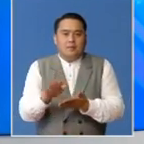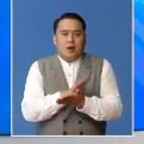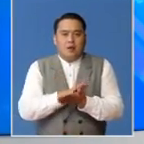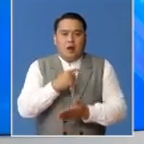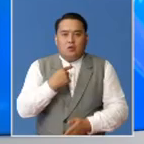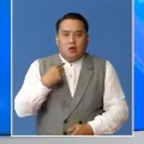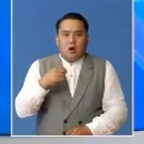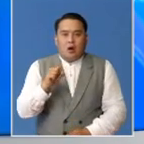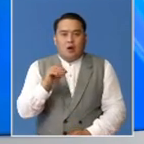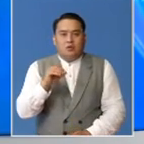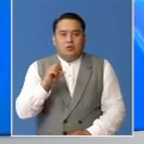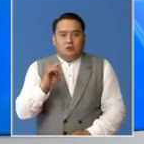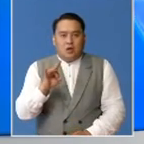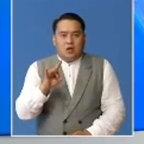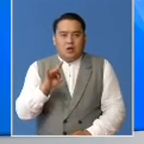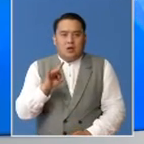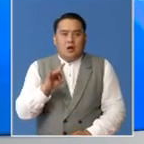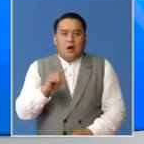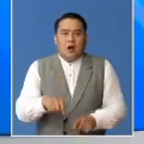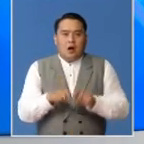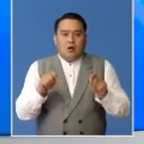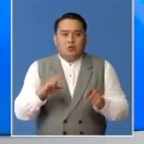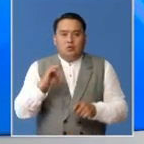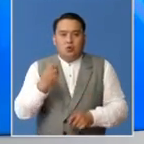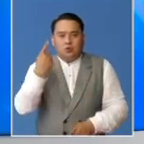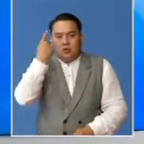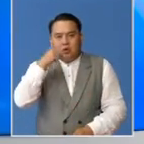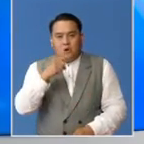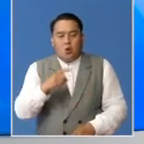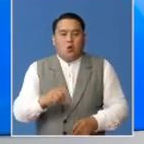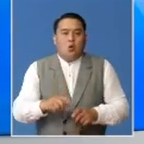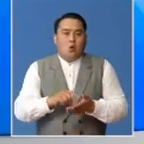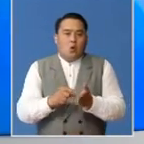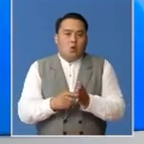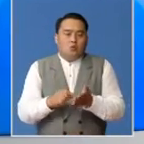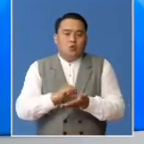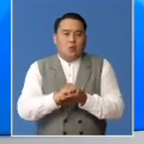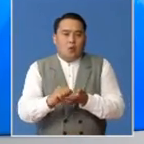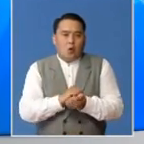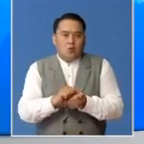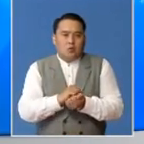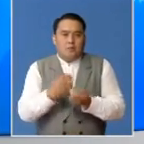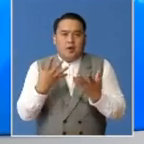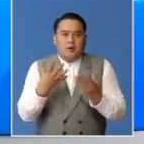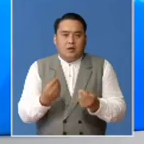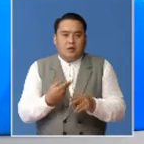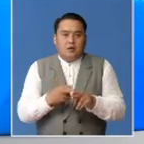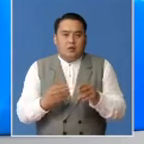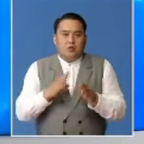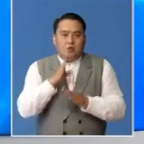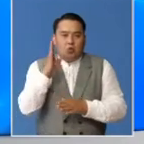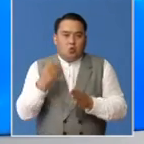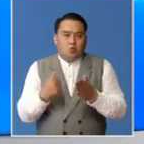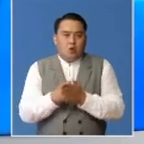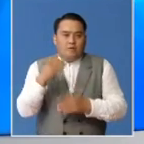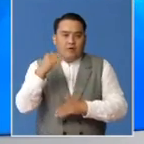гранта Талдыкурганка Ажар Кадыралина недавно открыла социальную прачечную комнату. Работает она 5 дней в неделю с 9 утра до